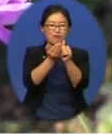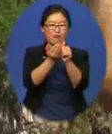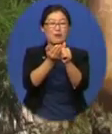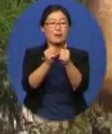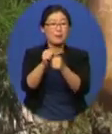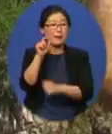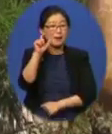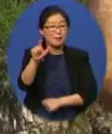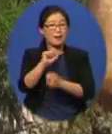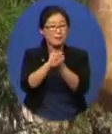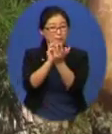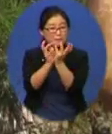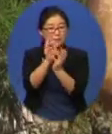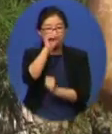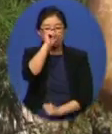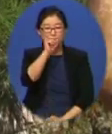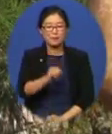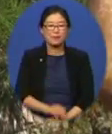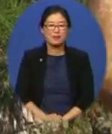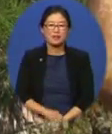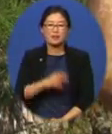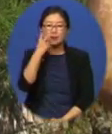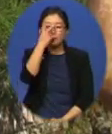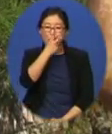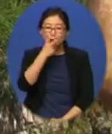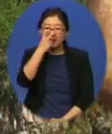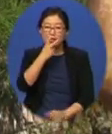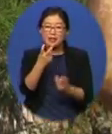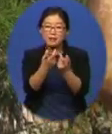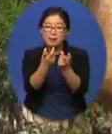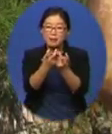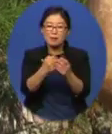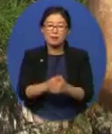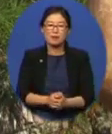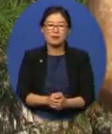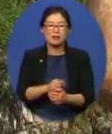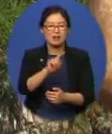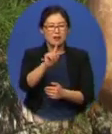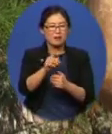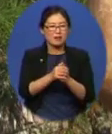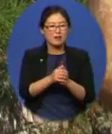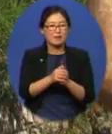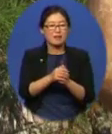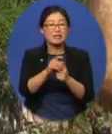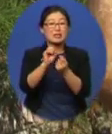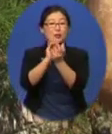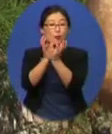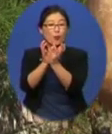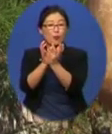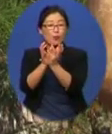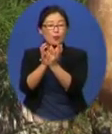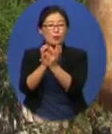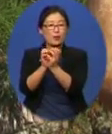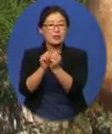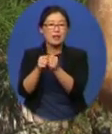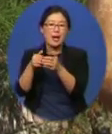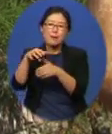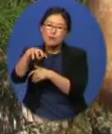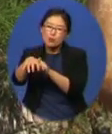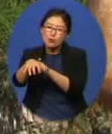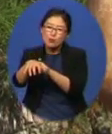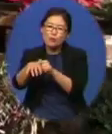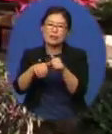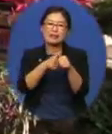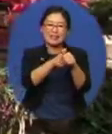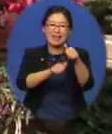좋습니다. 그래서 그 관리는 역시 그 자생지가 어디냐에 따라서 그 겨울 관리가 달리 돼야 된다고